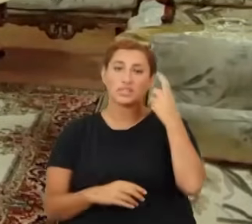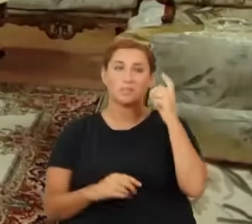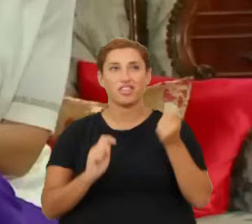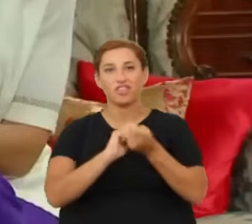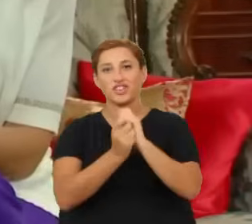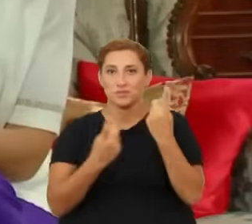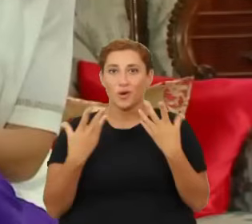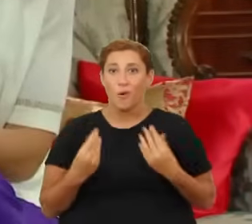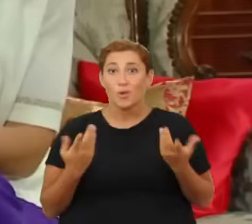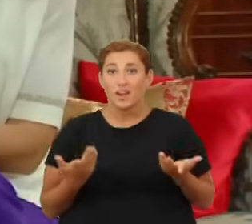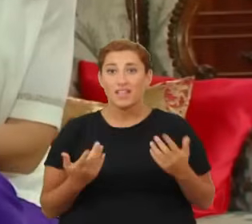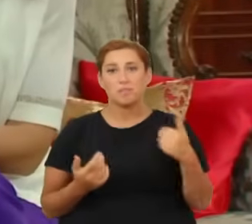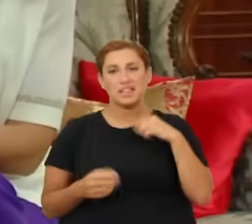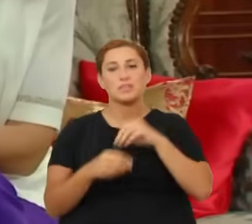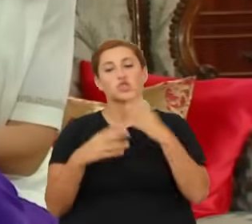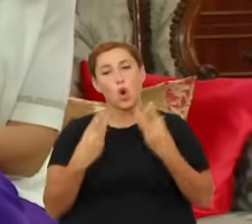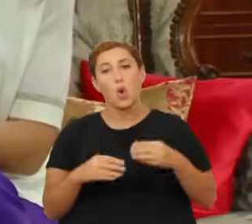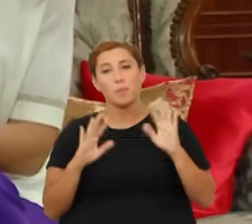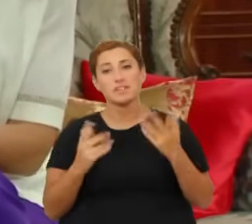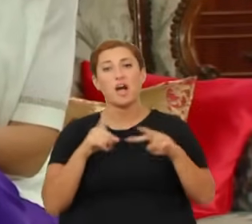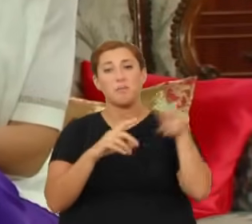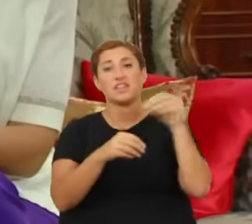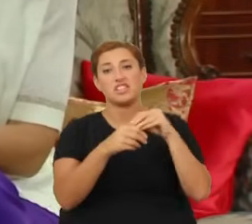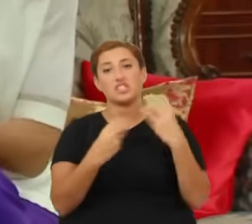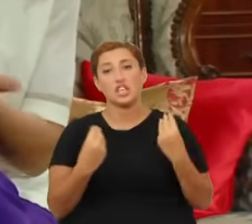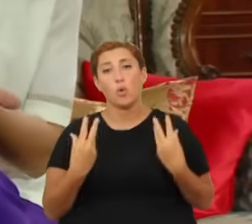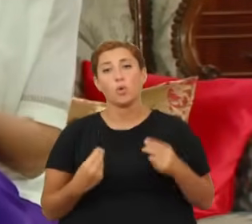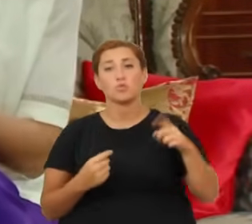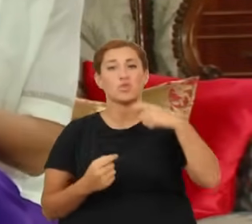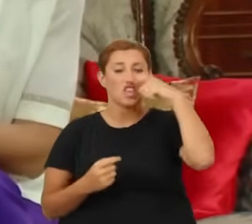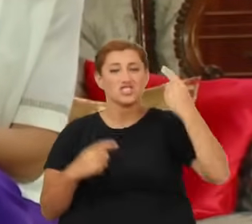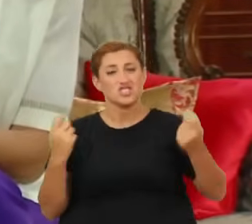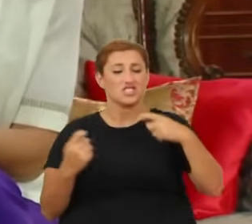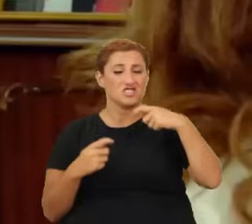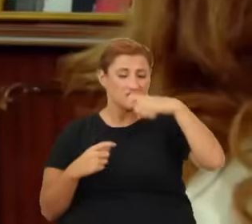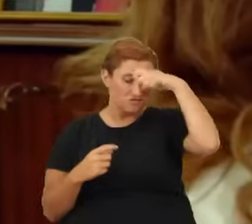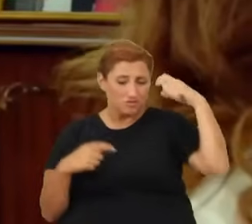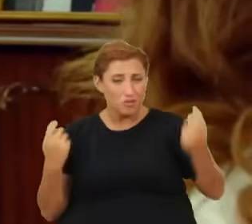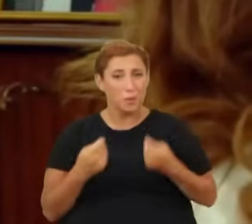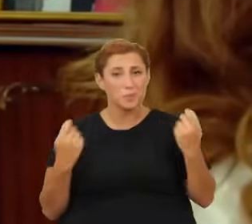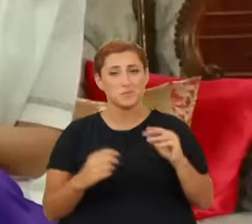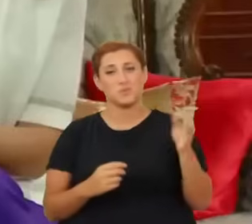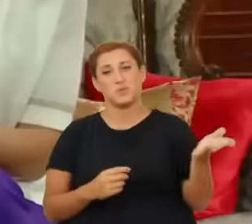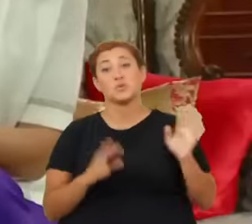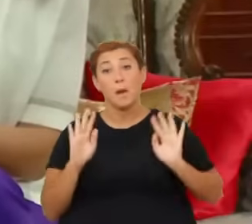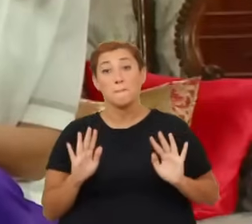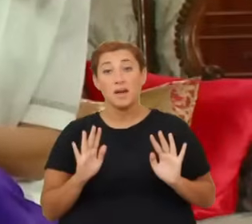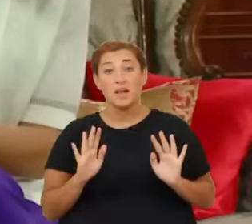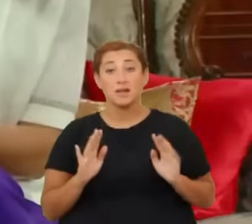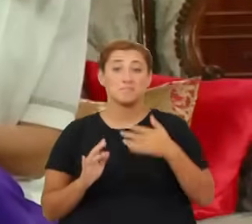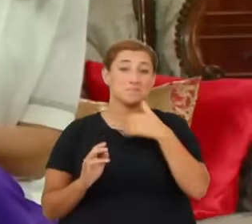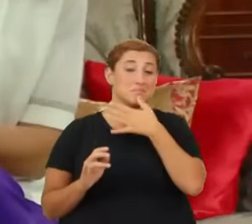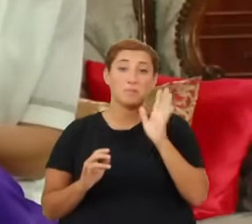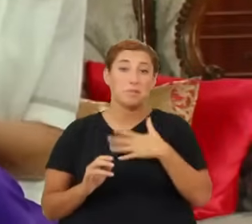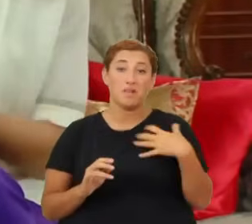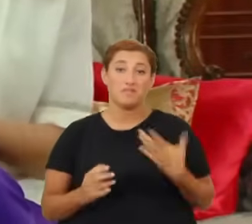bir değişiklik olur. Yani ya benim için olmasa bile Ahmet için olur. Tabii. Yani bu yaz sıcağında çalışıp duruyor çocukcağız. Da,